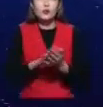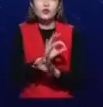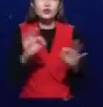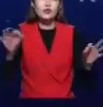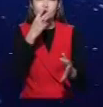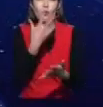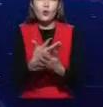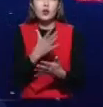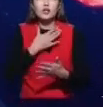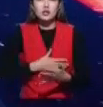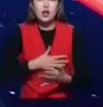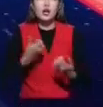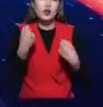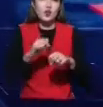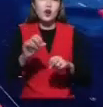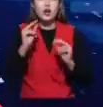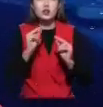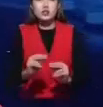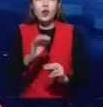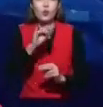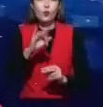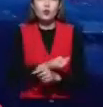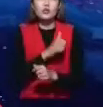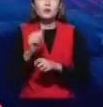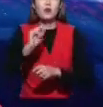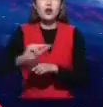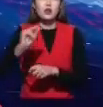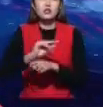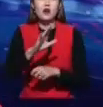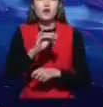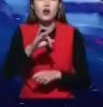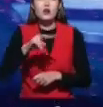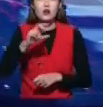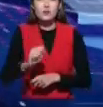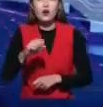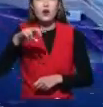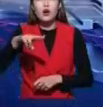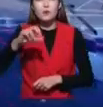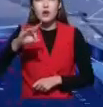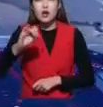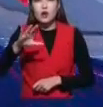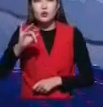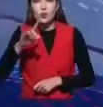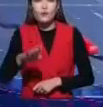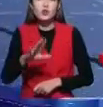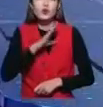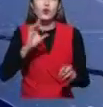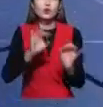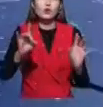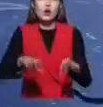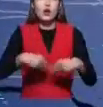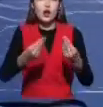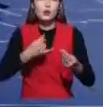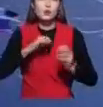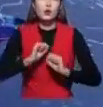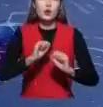Олар лайықты түрде жеңді. Оникстың бас жаттықтырушысы Велимир Пирасович өткен ойынға да түсініктеме берді. Біз